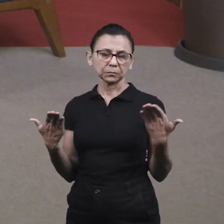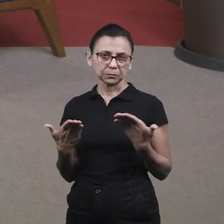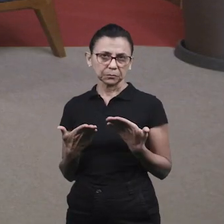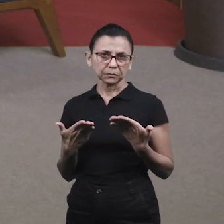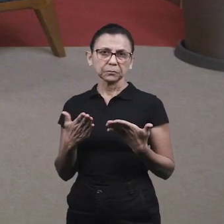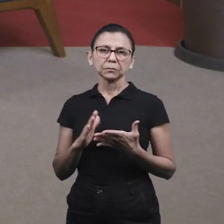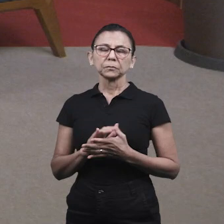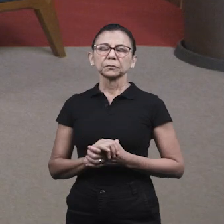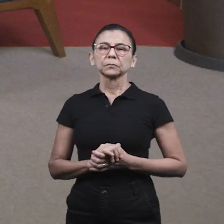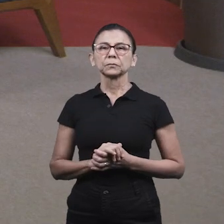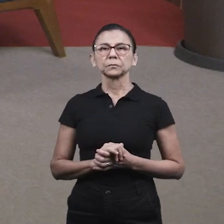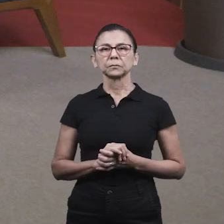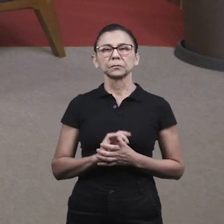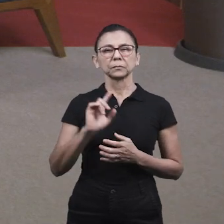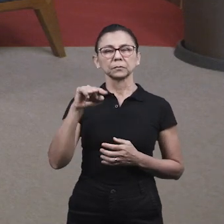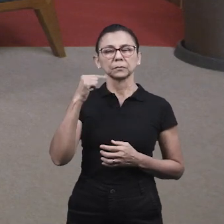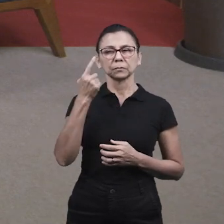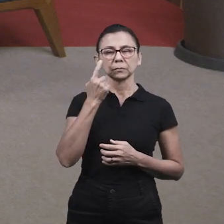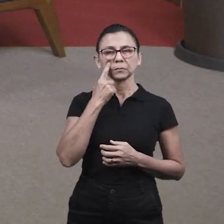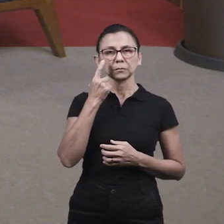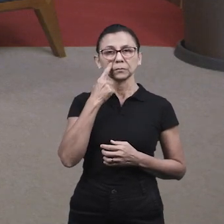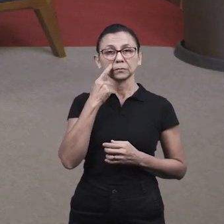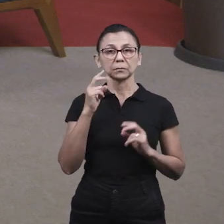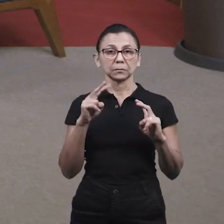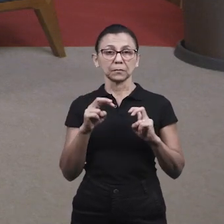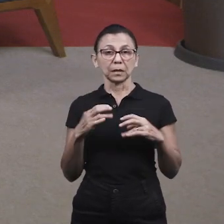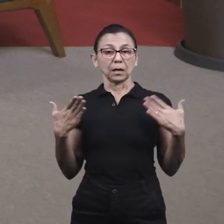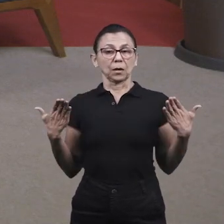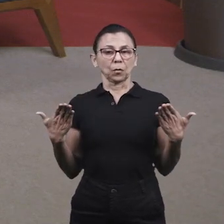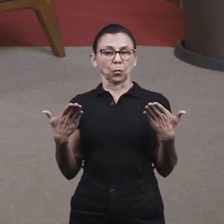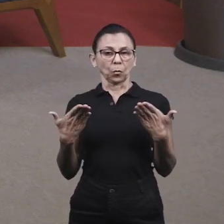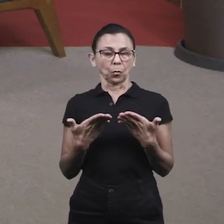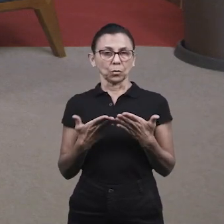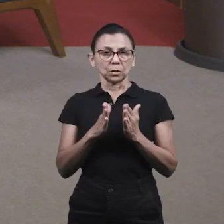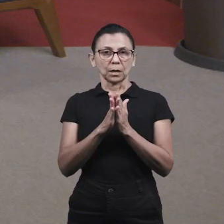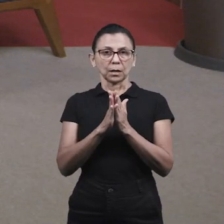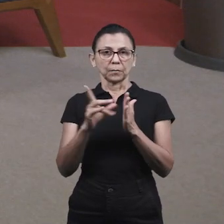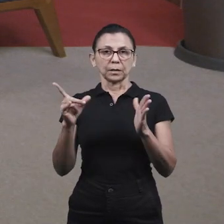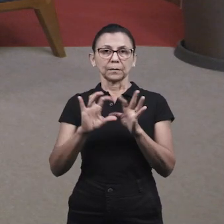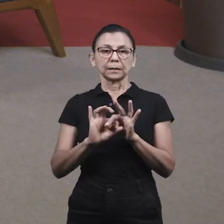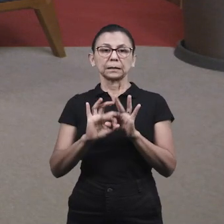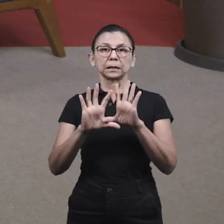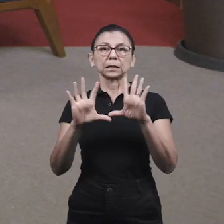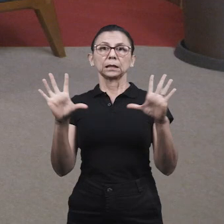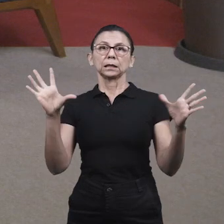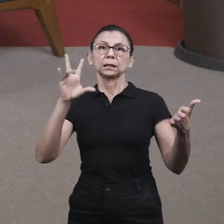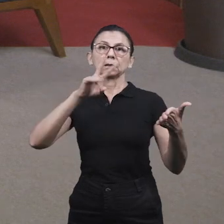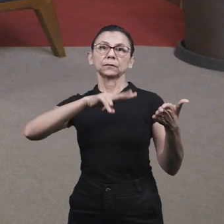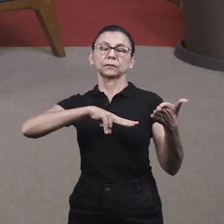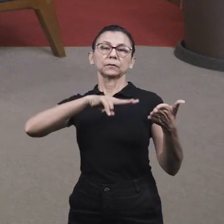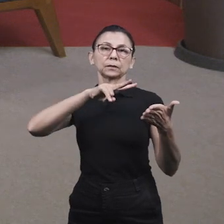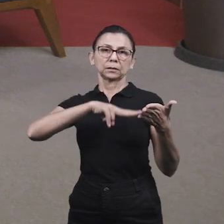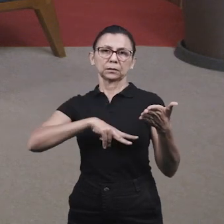parmi eux représentent le Seigneur Jésus. Ça, c'est très important. Donc, notre sujet, donc,